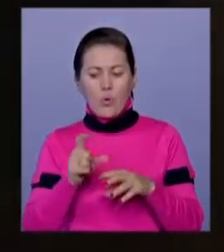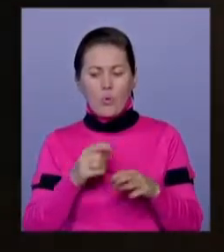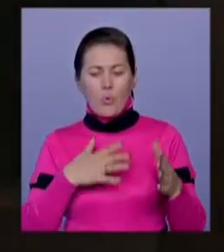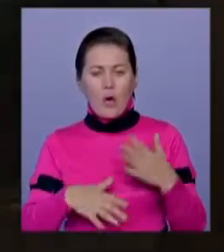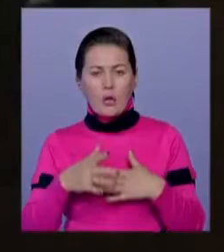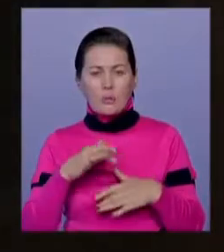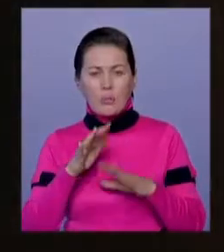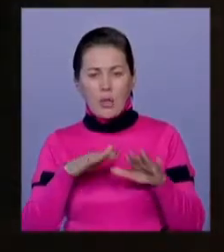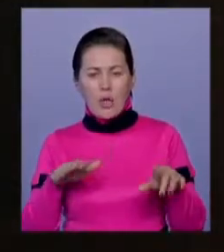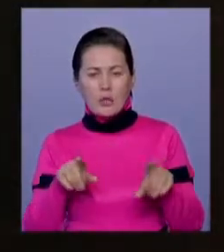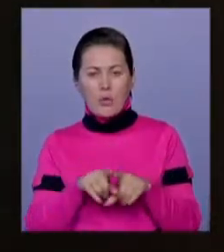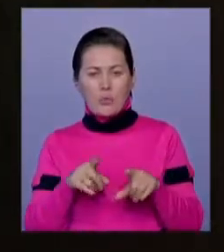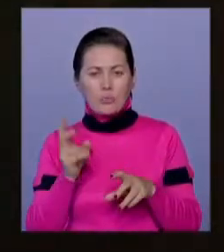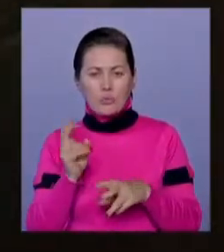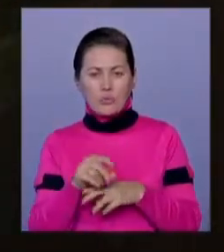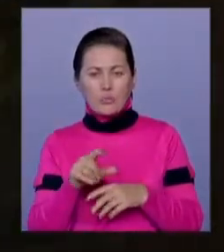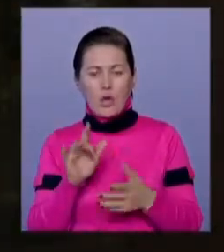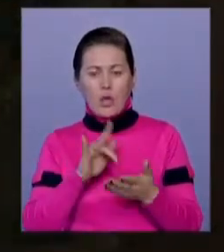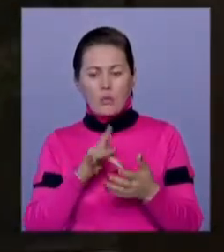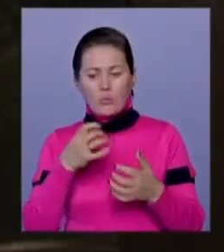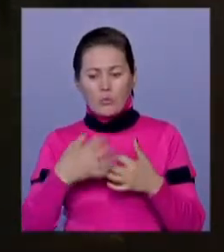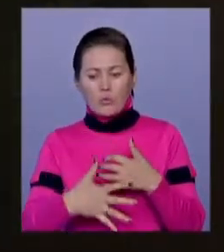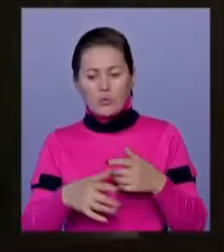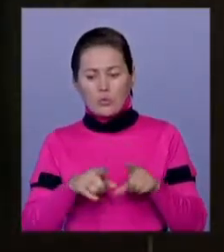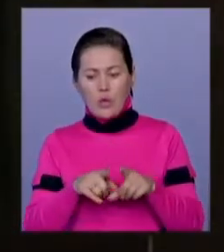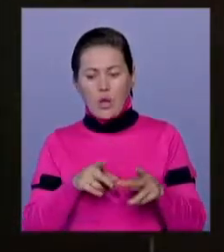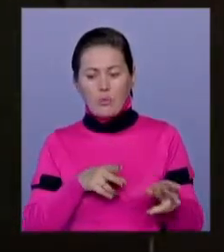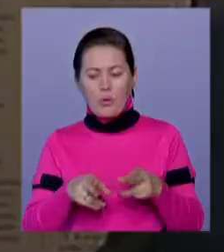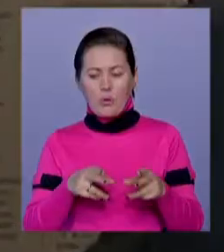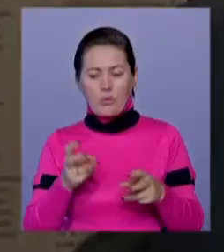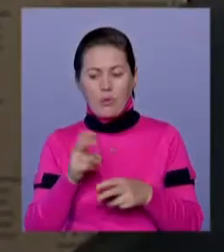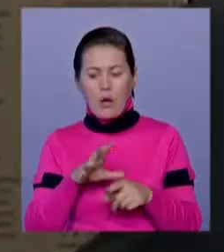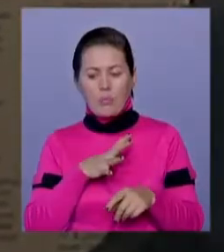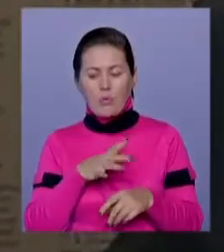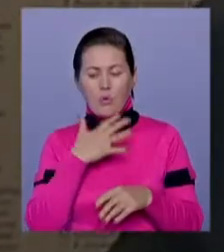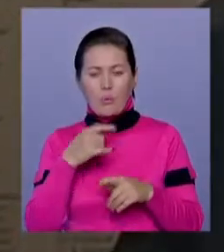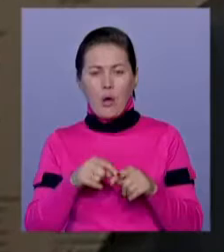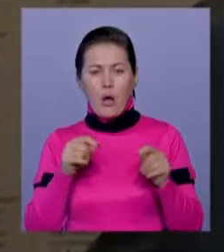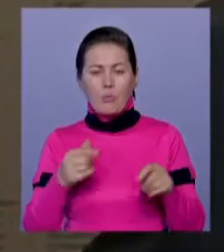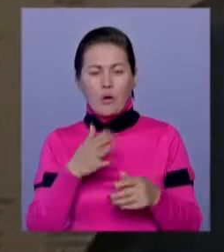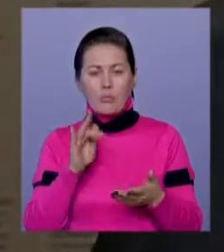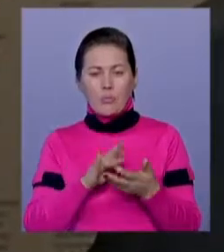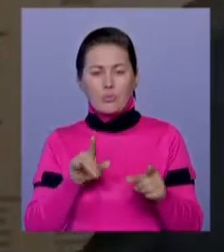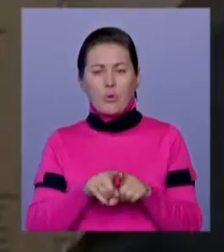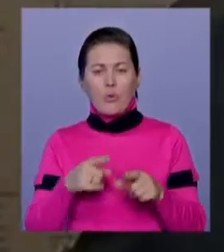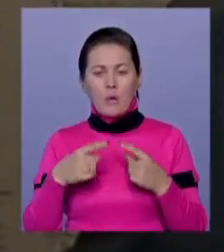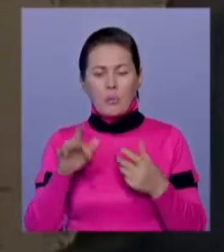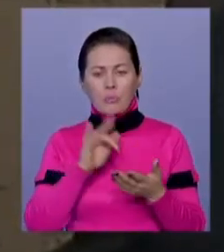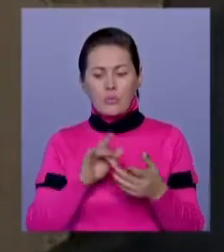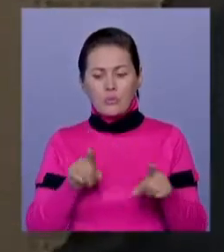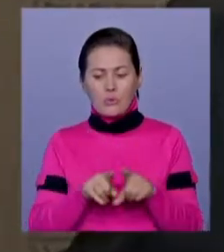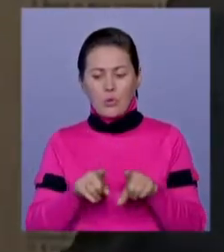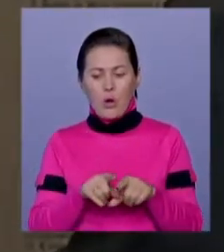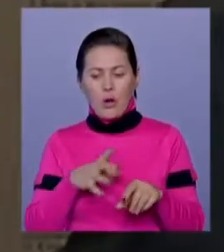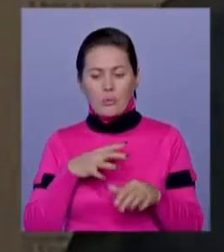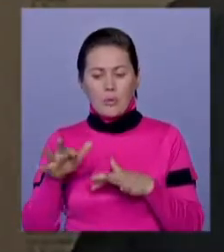қуаныштымыз мына балдардың келіп қаланың ортасында осы сырғанақ алаңдарын ашқанына. Көбірек ашылса осы қаламызда, басқа да қалаларда ашылса